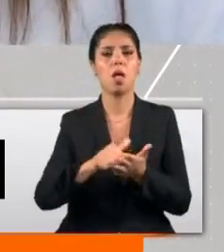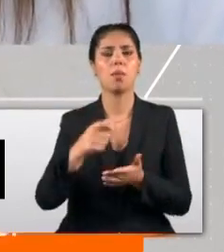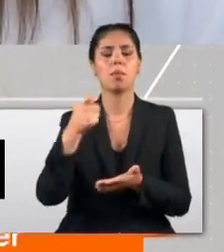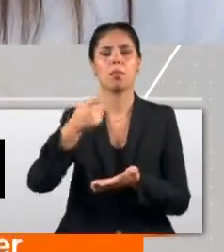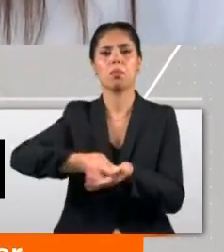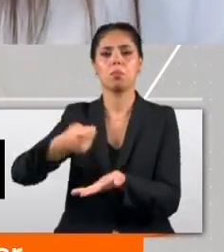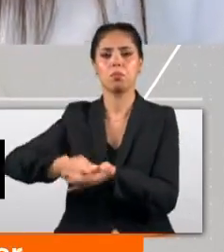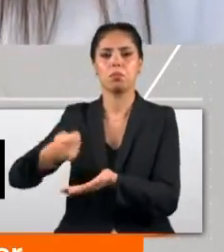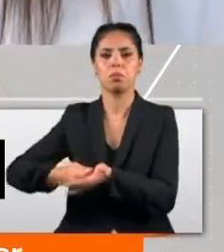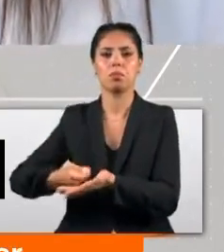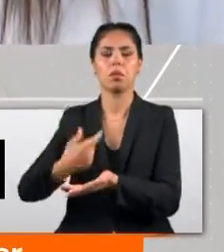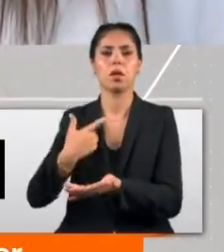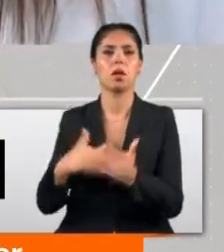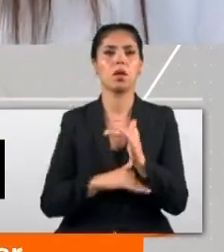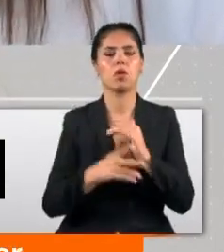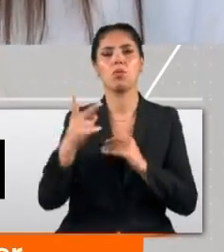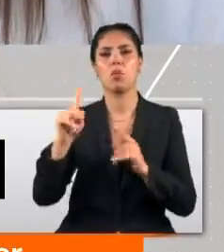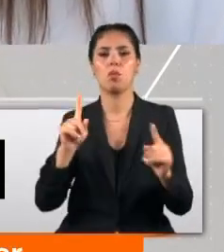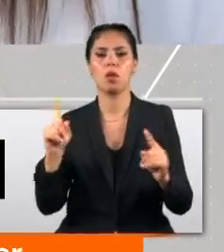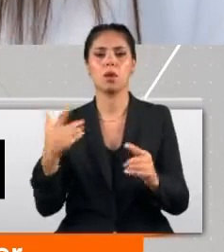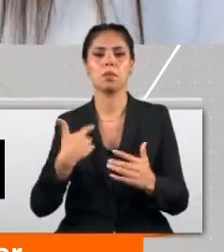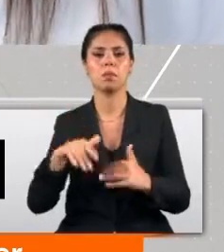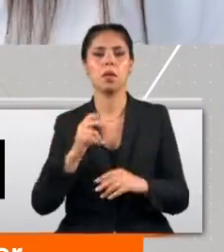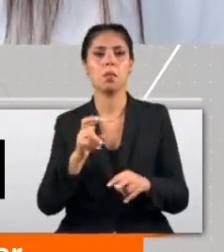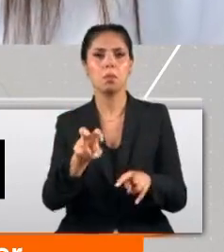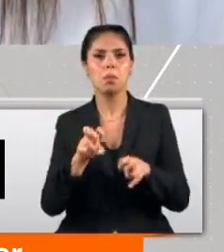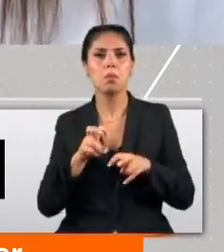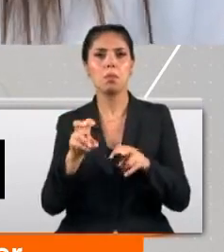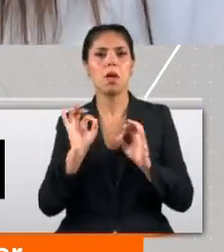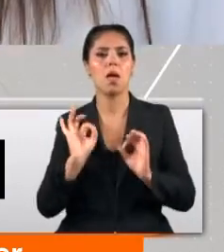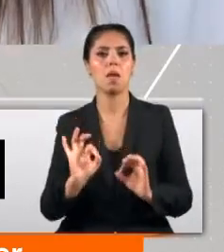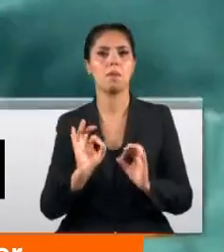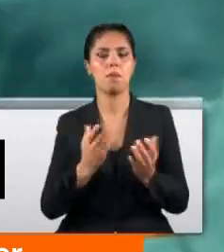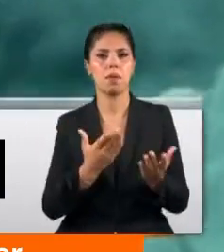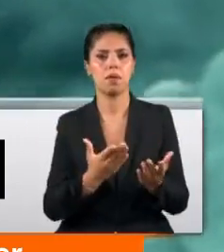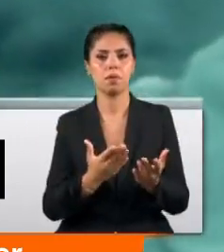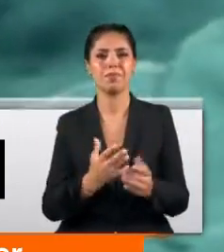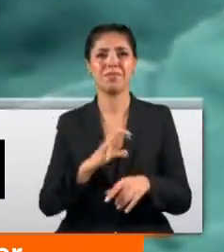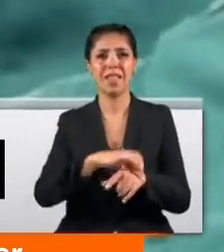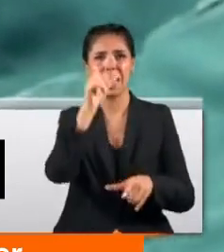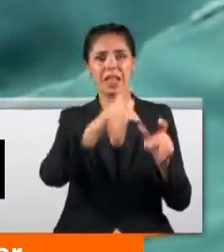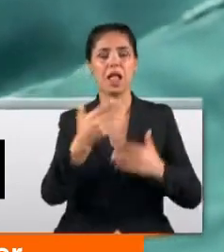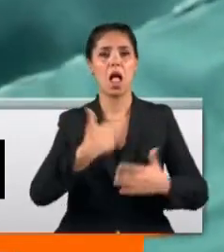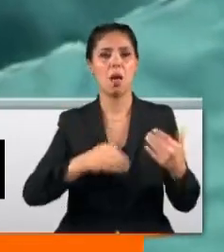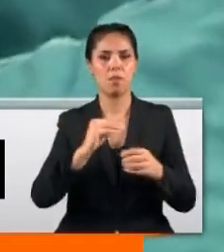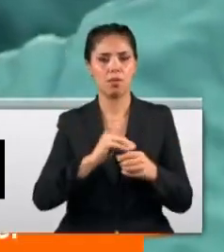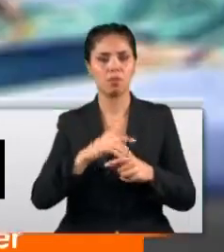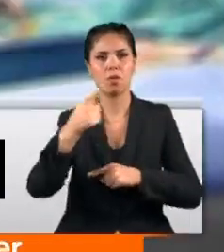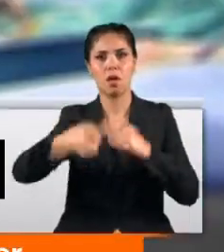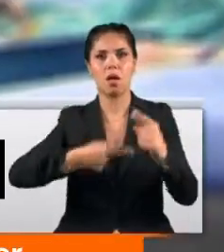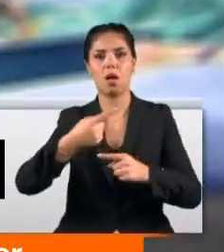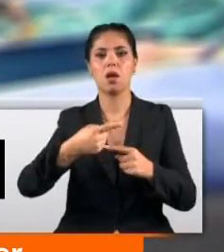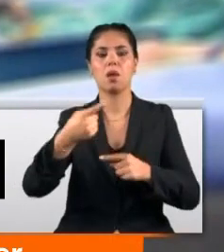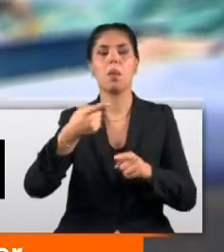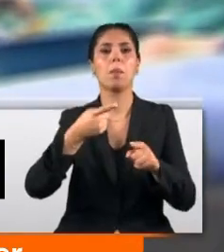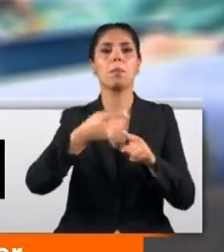Bizi yaşamla ölüm arasına getirip bizden sürekli paralar talep etti. Hastalarının ameliyatı için yakınlarından bıçak